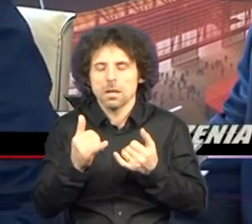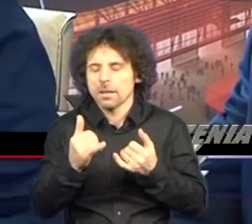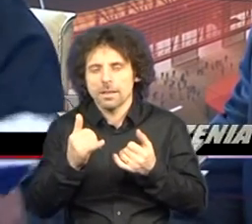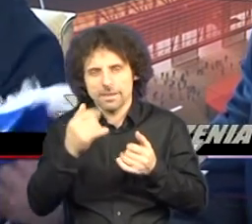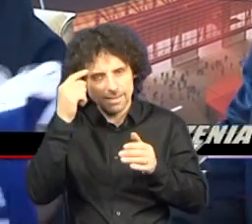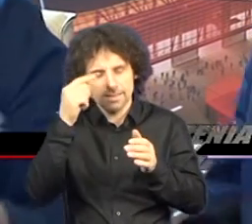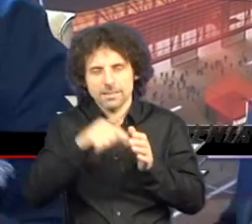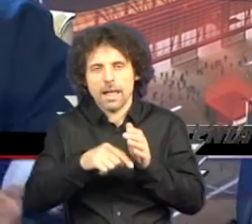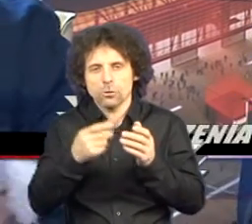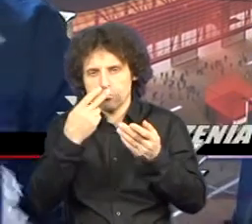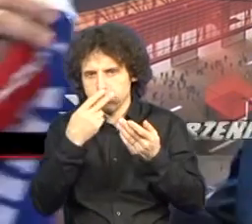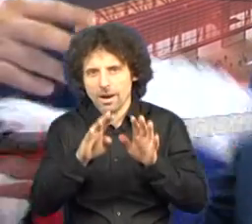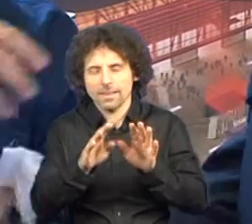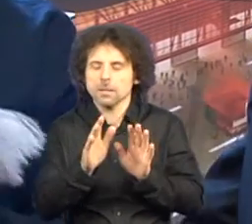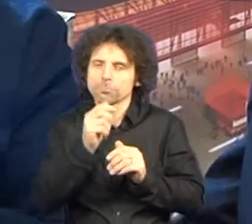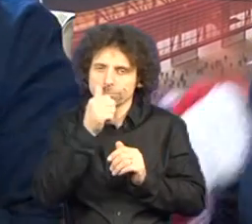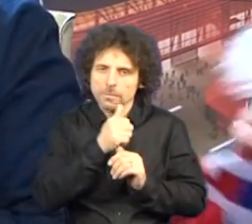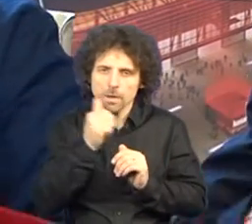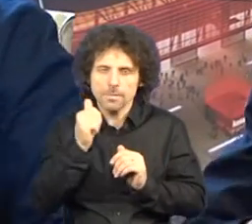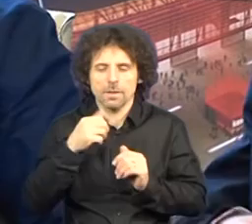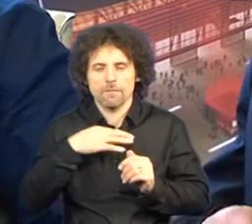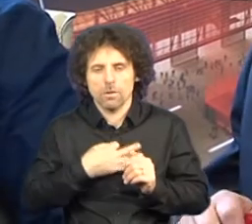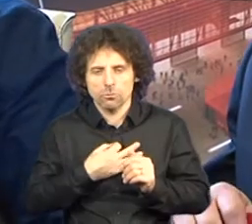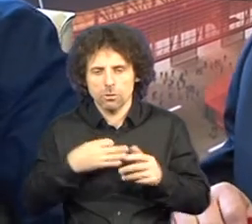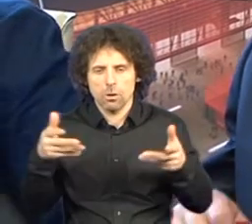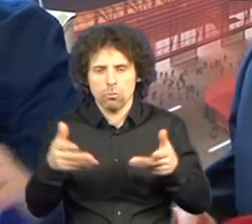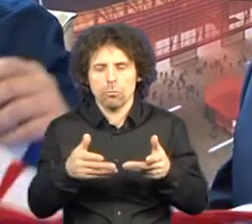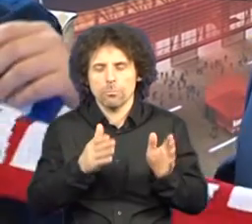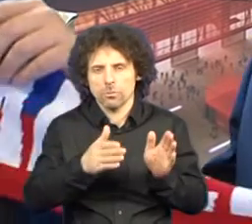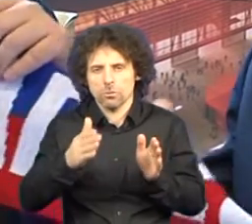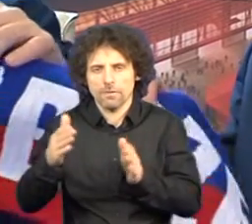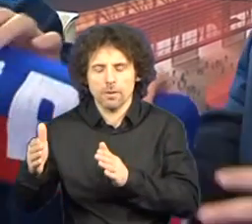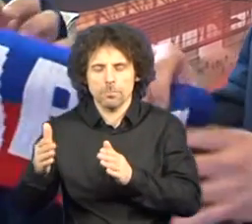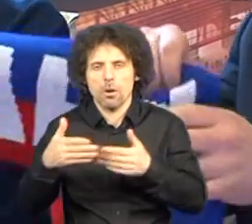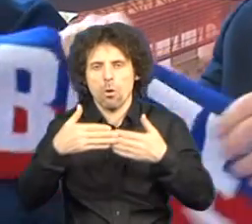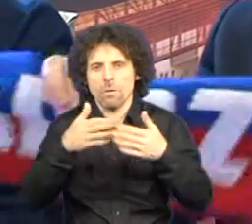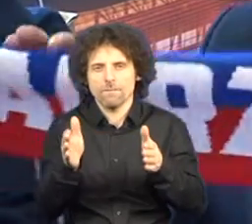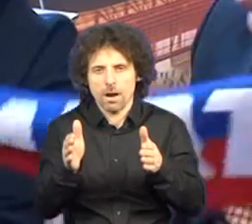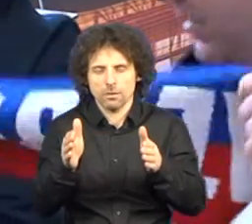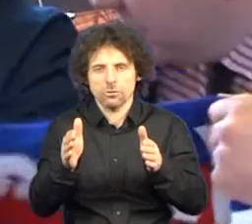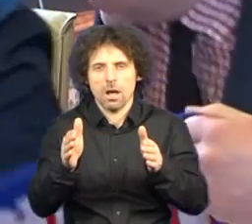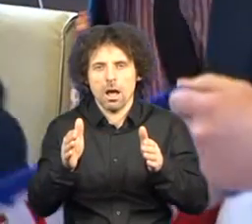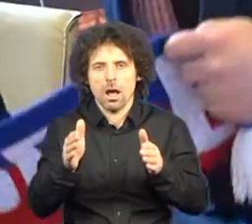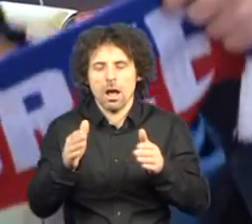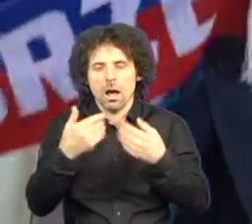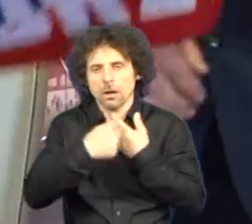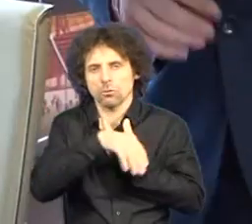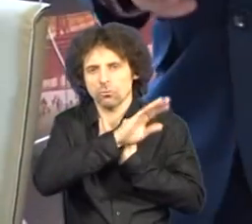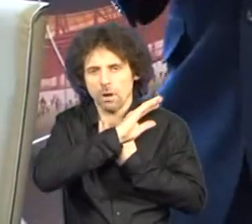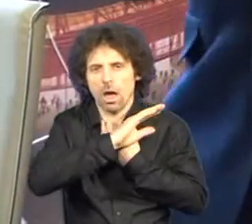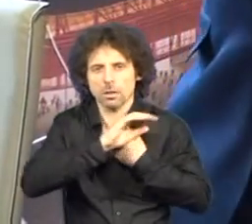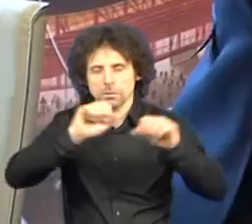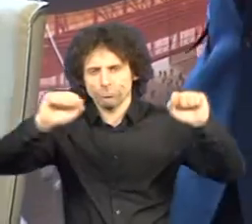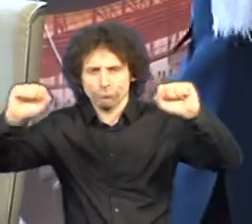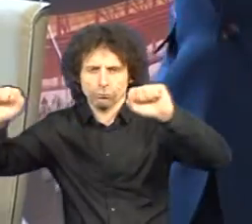Wspólnie tutaj z kibicami, właścicielem klubu przygotowaliśmy gadżet otwarcia. Proszę może Dabię zaprezentujemy.